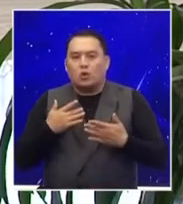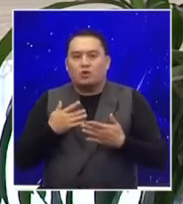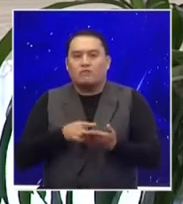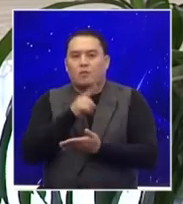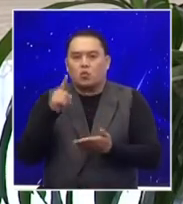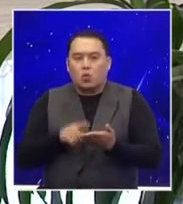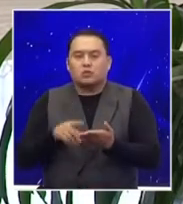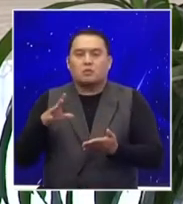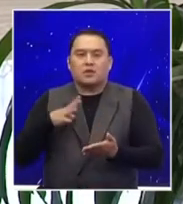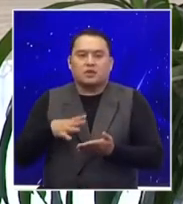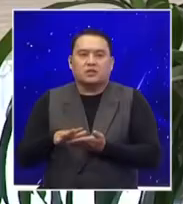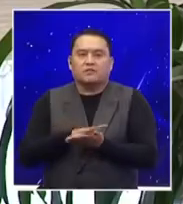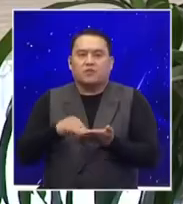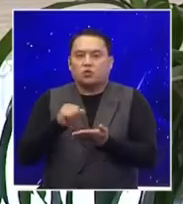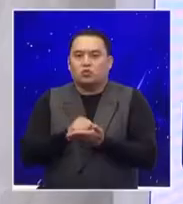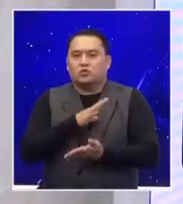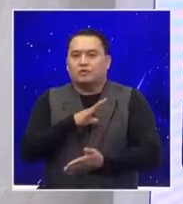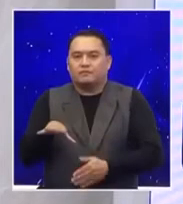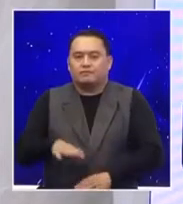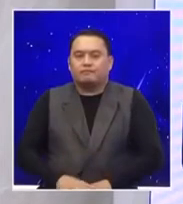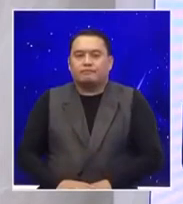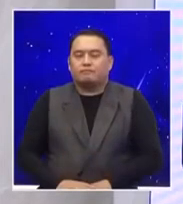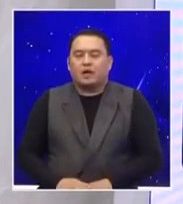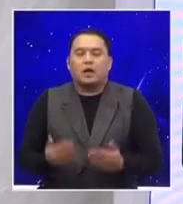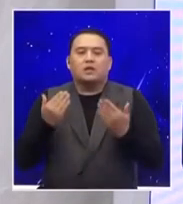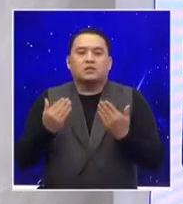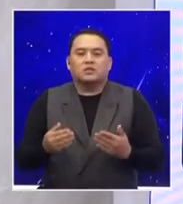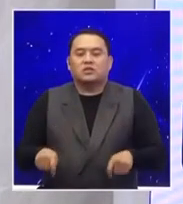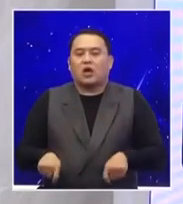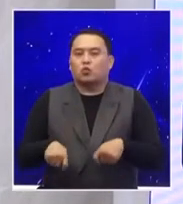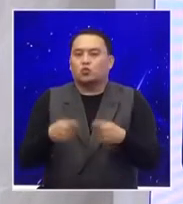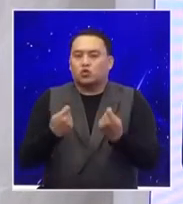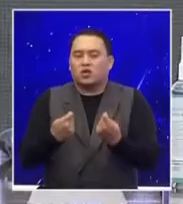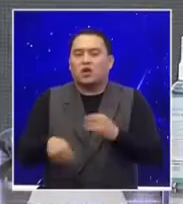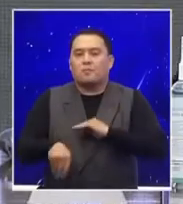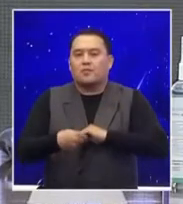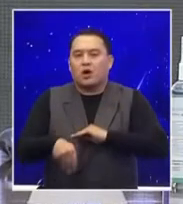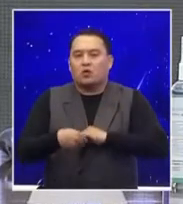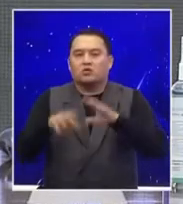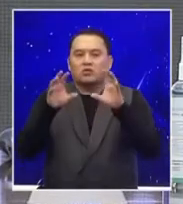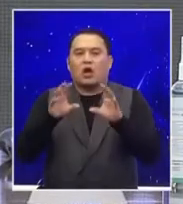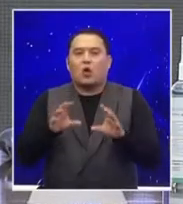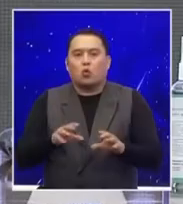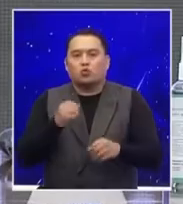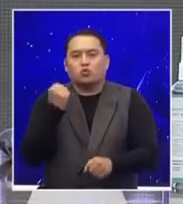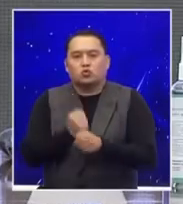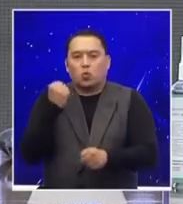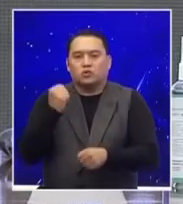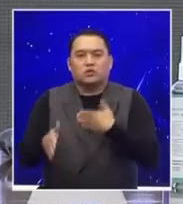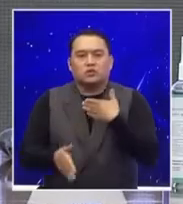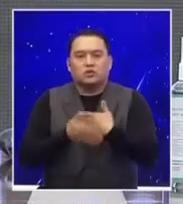вопросы были, они искоренены вообще. Сейчас за совершение правонарушения коррупционного характера закон предусматривает жесткое